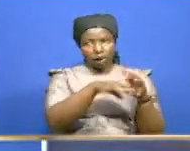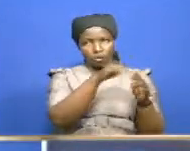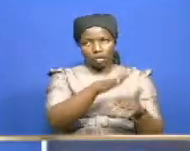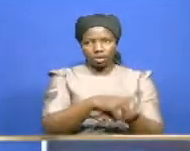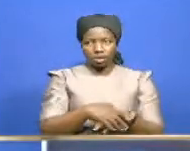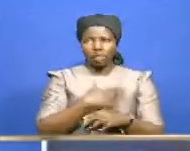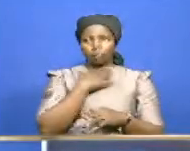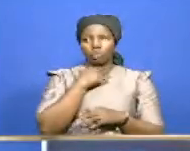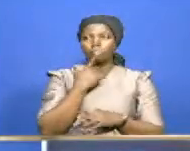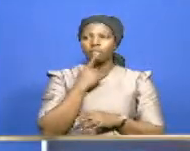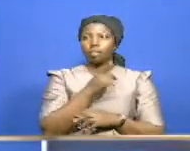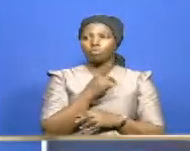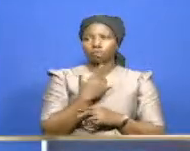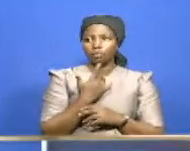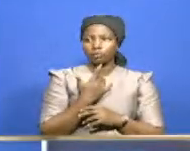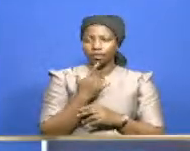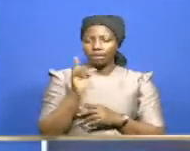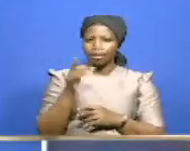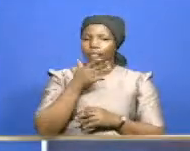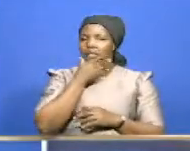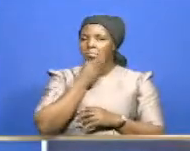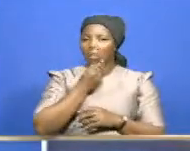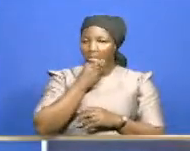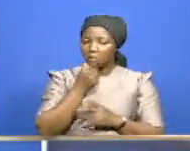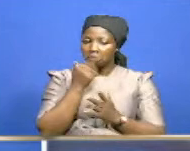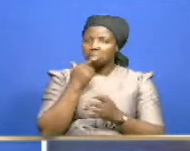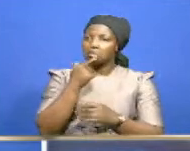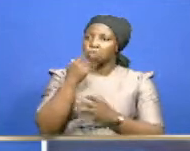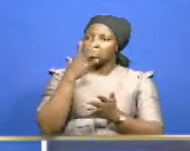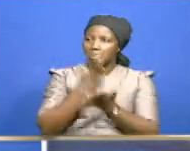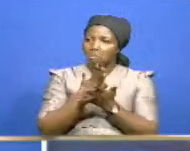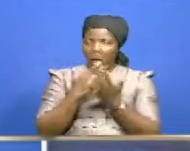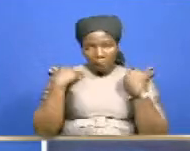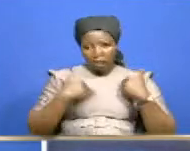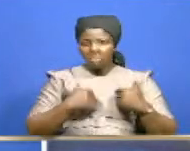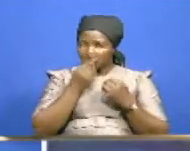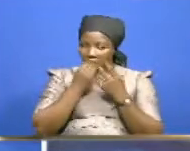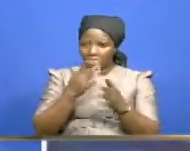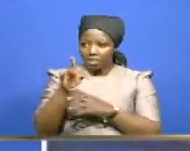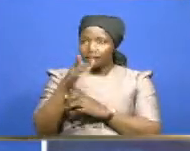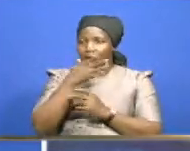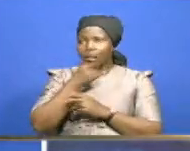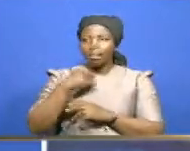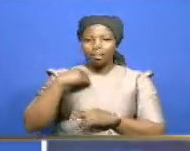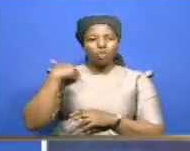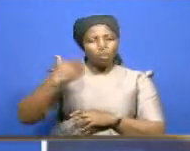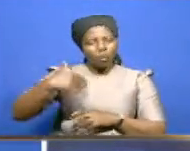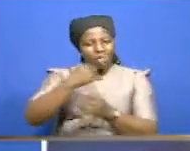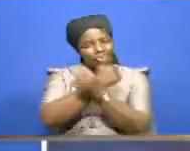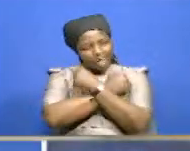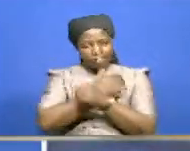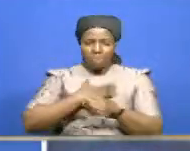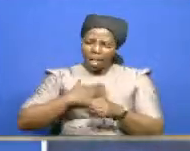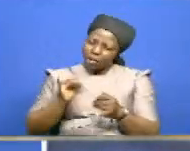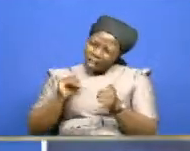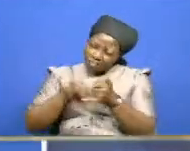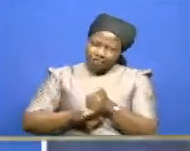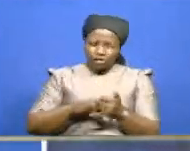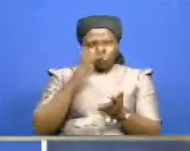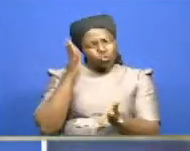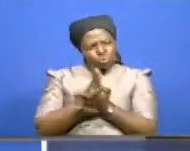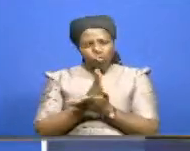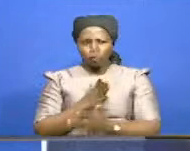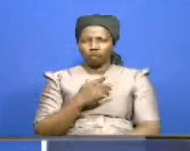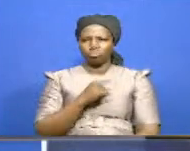Nikwambia, wacha nikueleze. Huyu msee, kusema ukweli mimi niliambiwa, huyu msee anataka Nyasukuta. Wacha. Ukweli huyu.